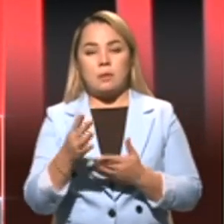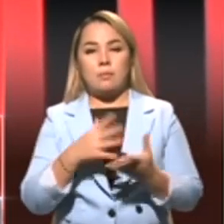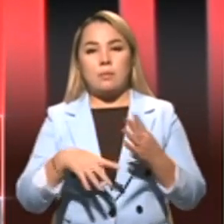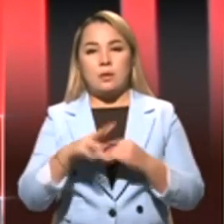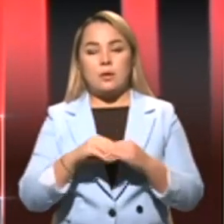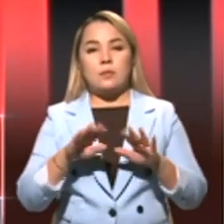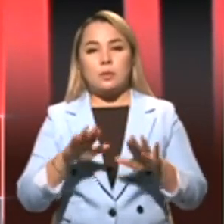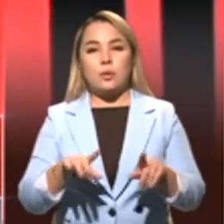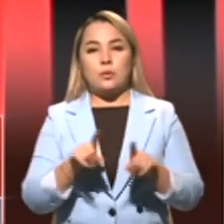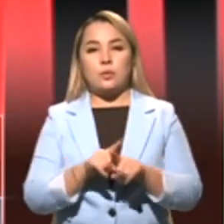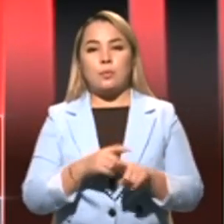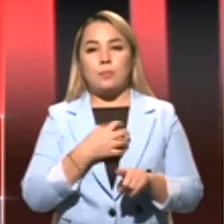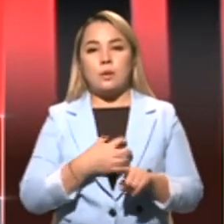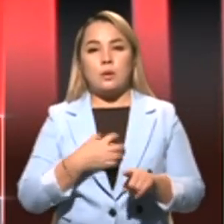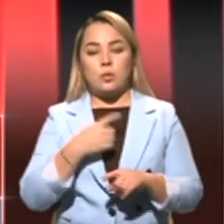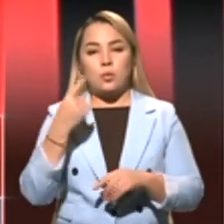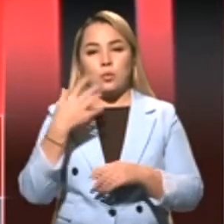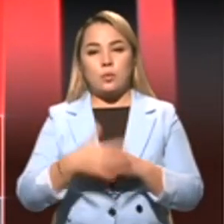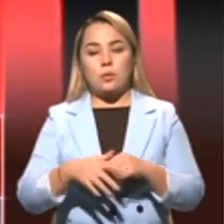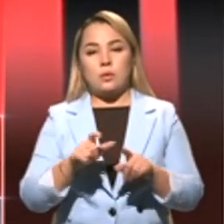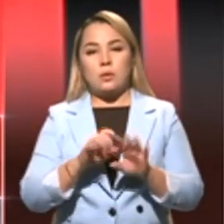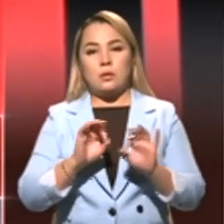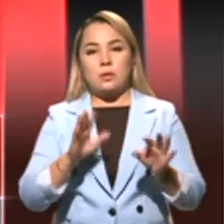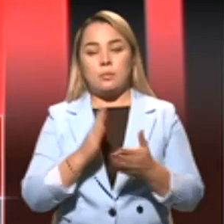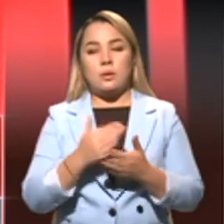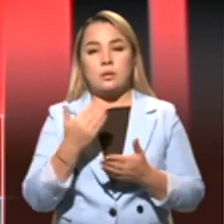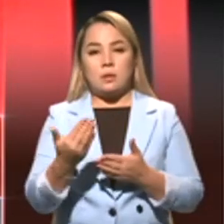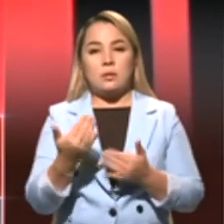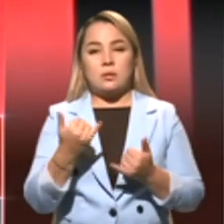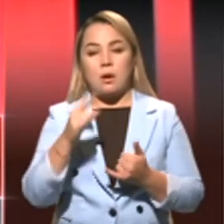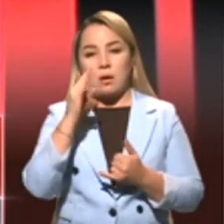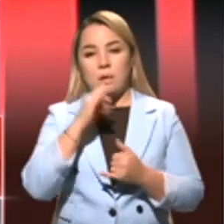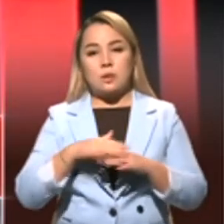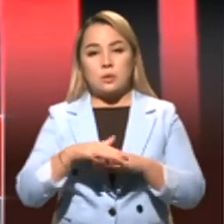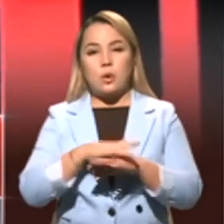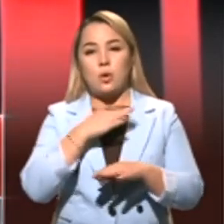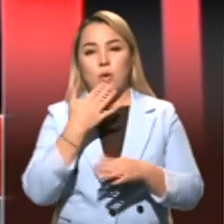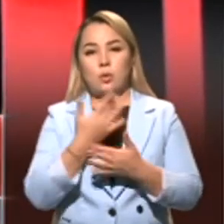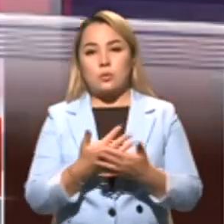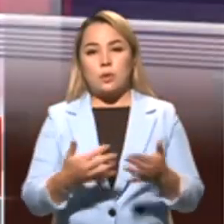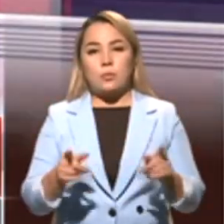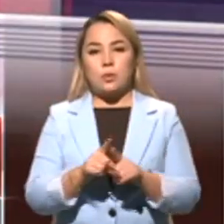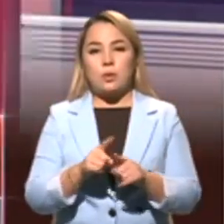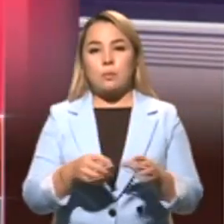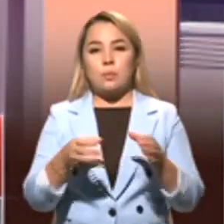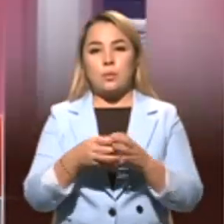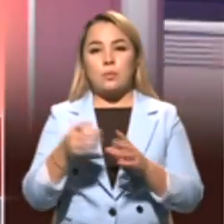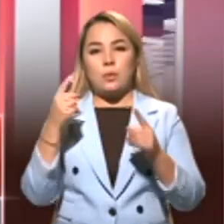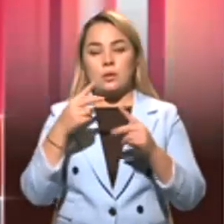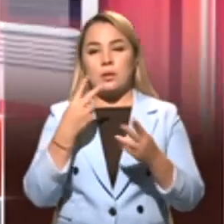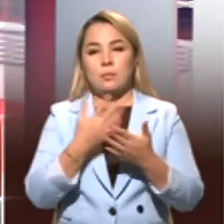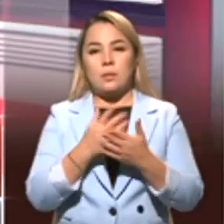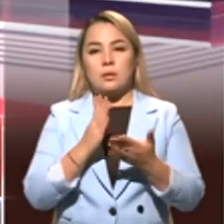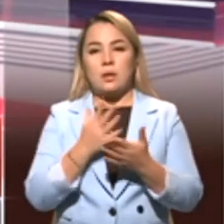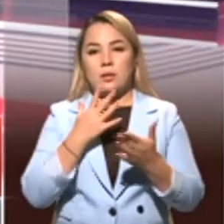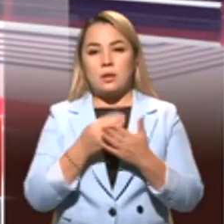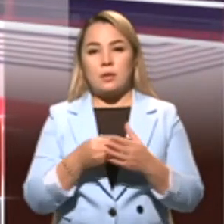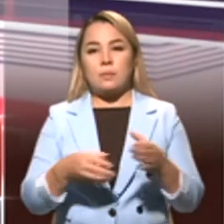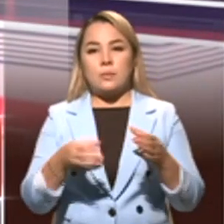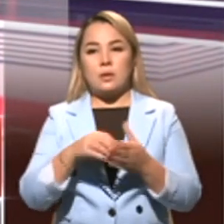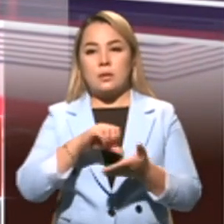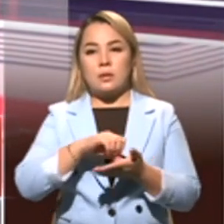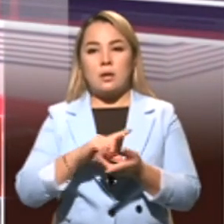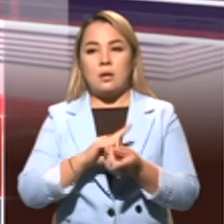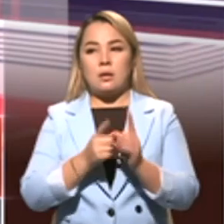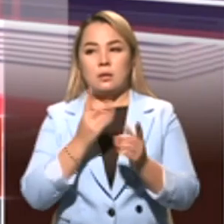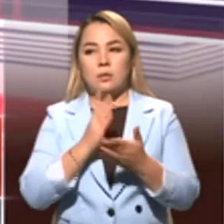барлық жерде, әсіресе осы жерде маңызды ұғым екені сөзсіз. Сондай Қазақстанды көп ұлтты, мультимәдениетті, көп конфессиялы бірге мекенге айналдырды